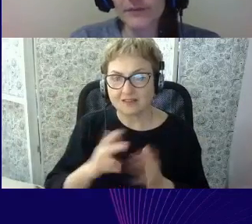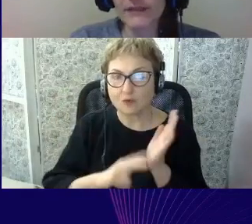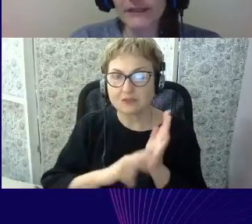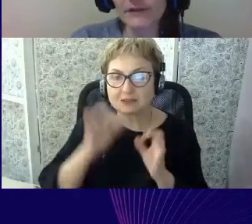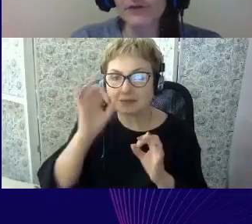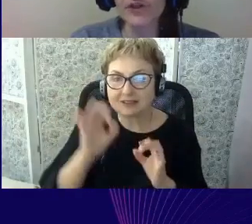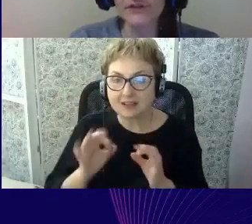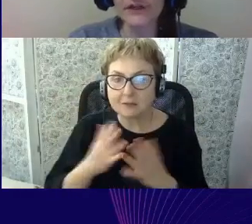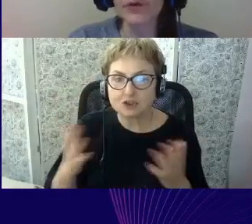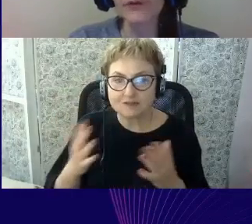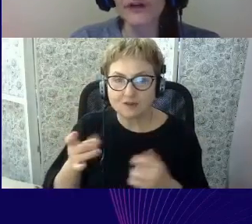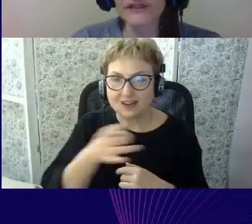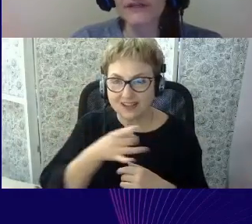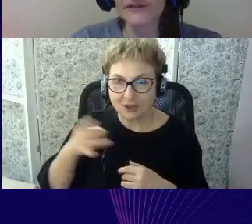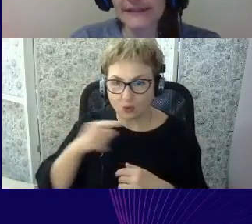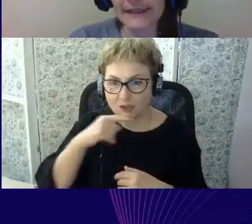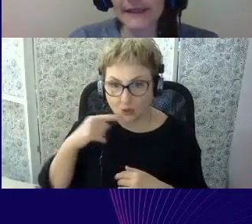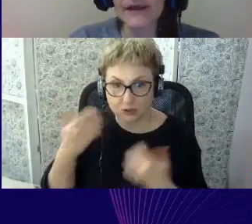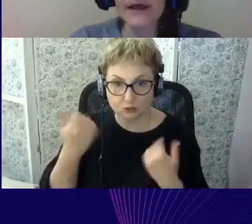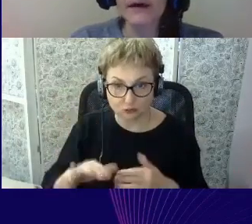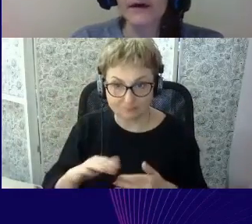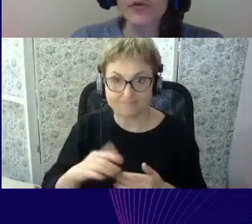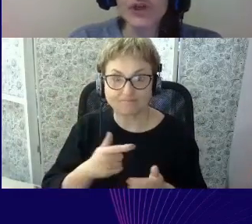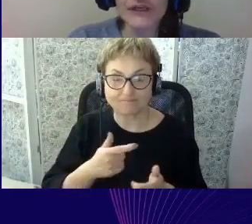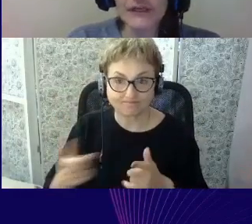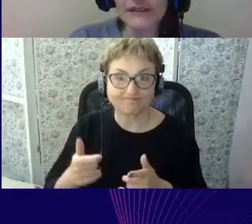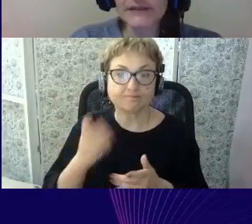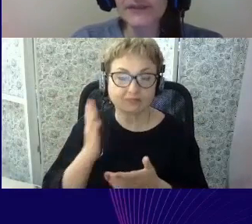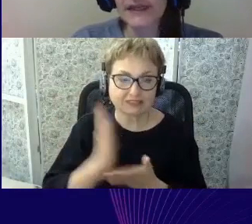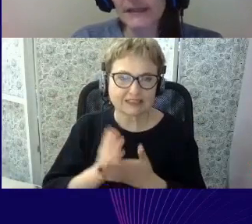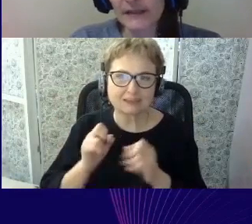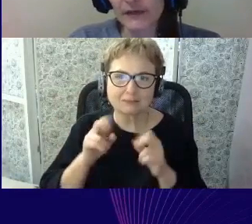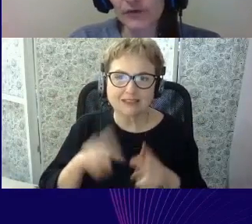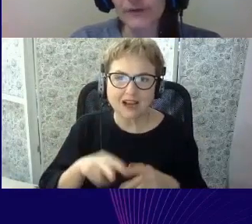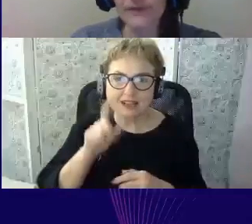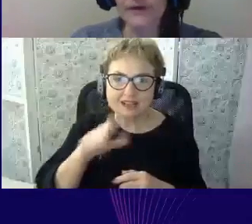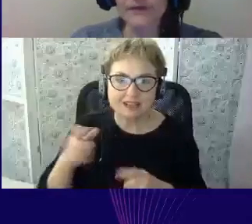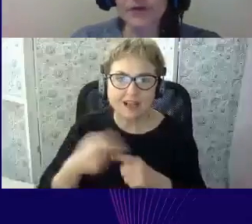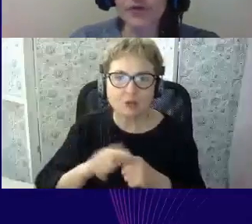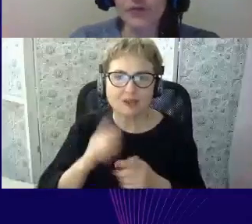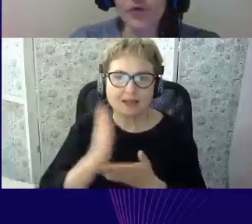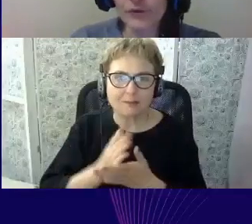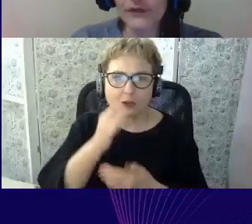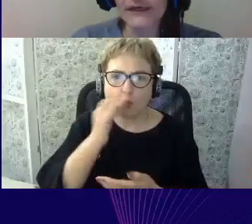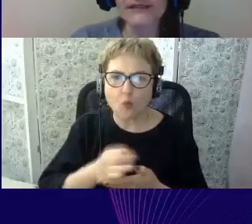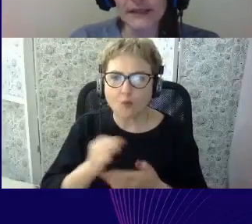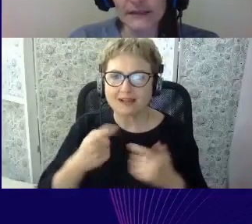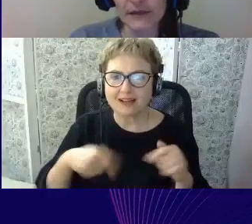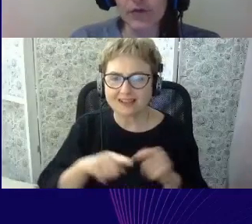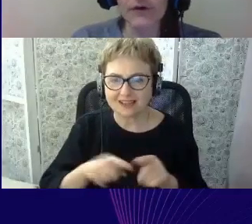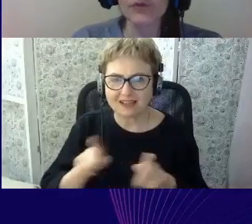на 80% в большинстве регионов России выстроена, уже есть специалисты, которые имеют